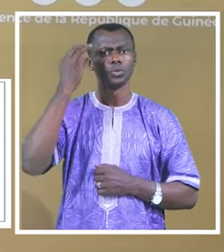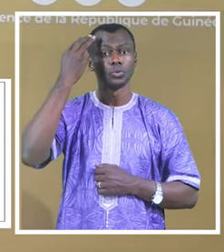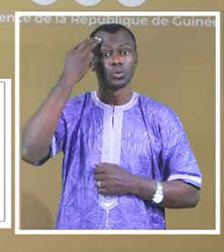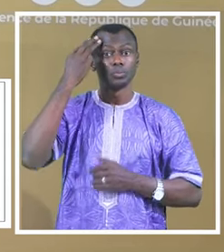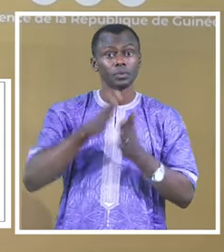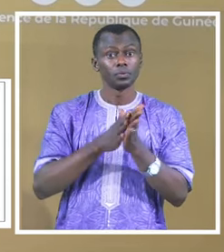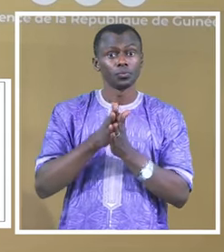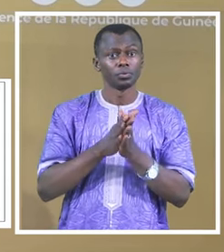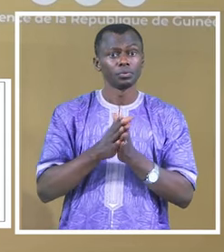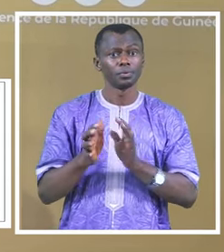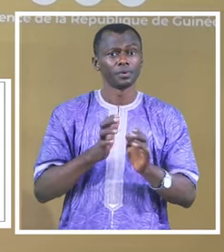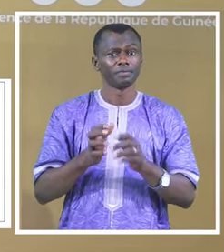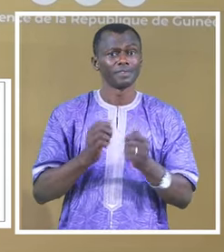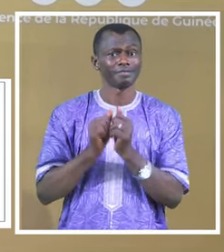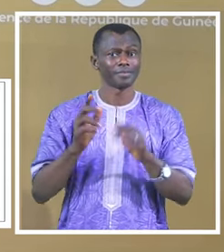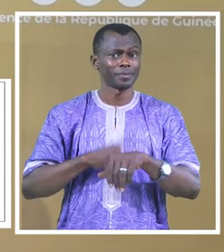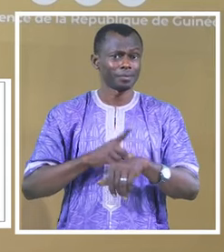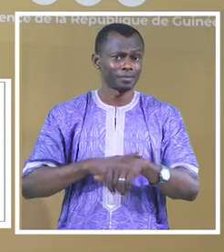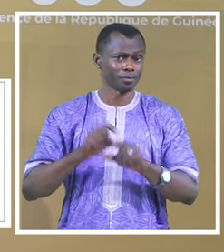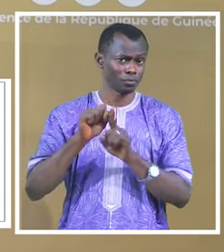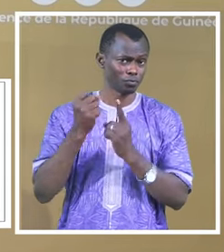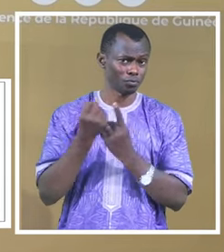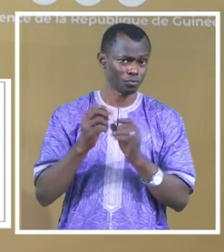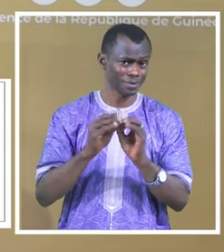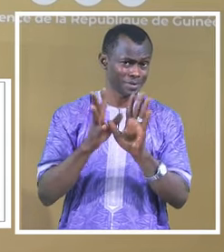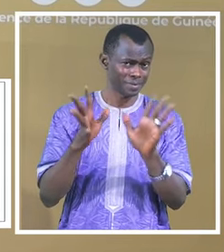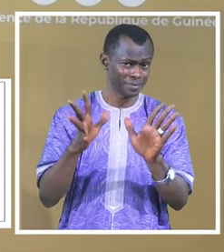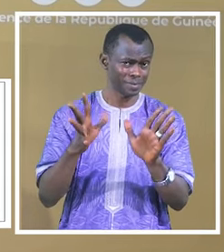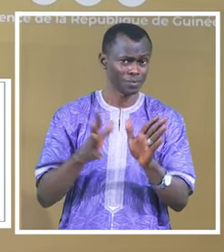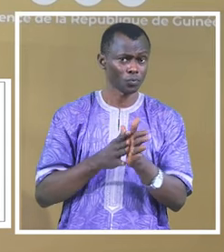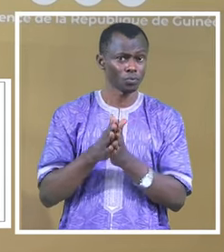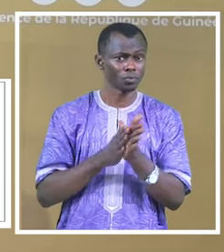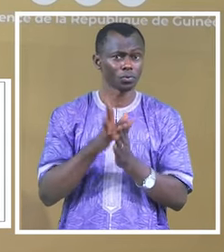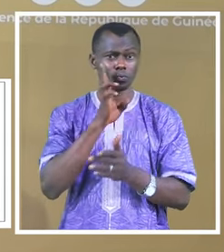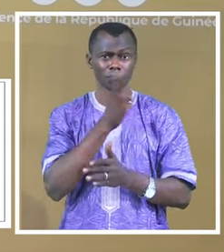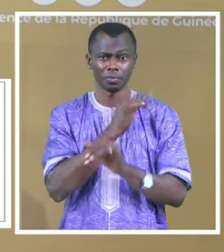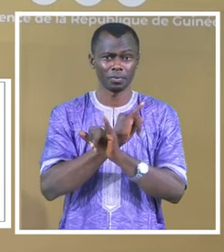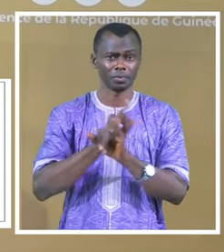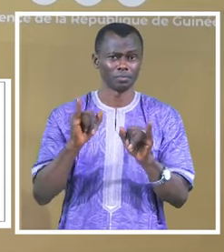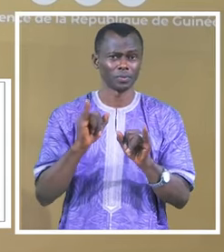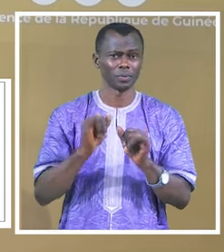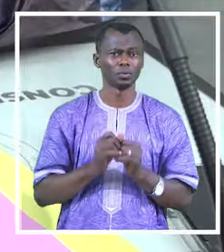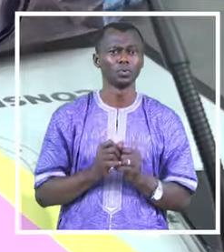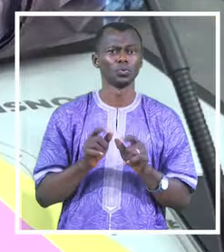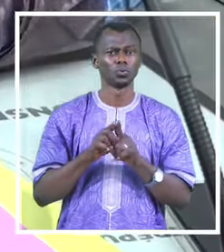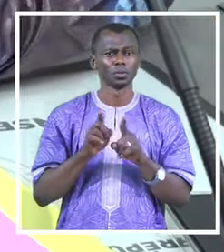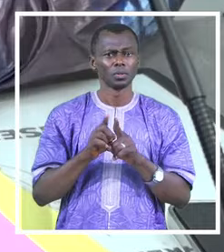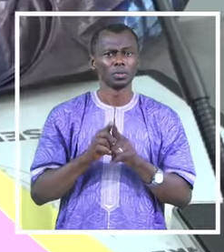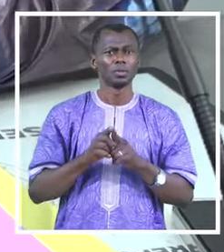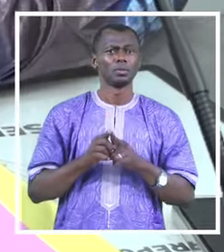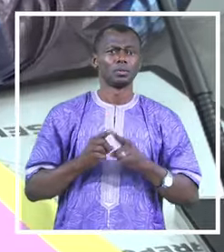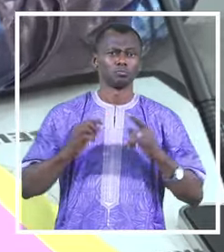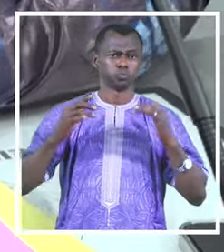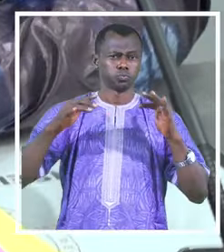à Kouza, le président de la République a constaté qu'il y a encore beaucoup de retard dans l'exécution de ces projets, de